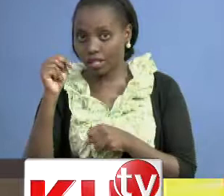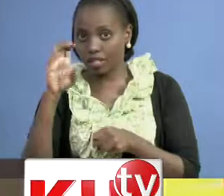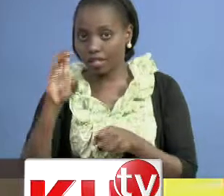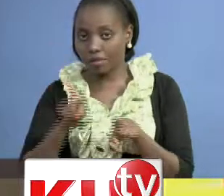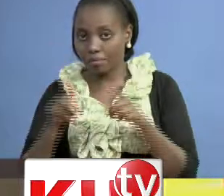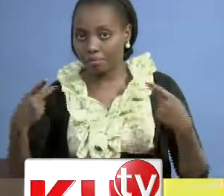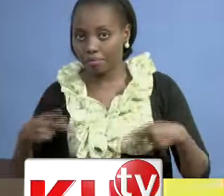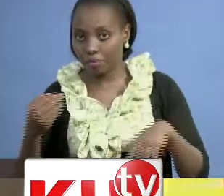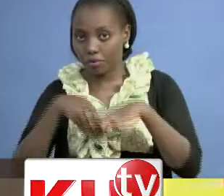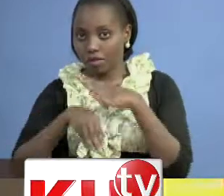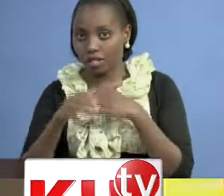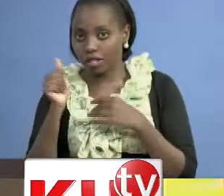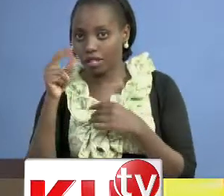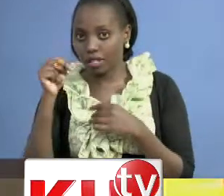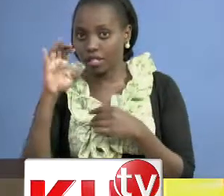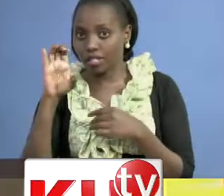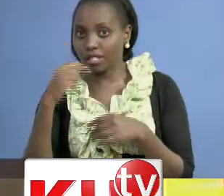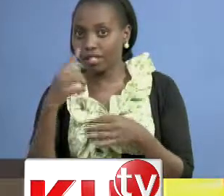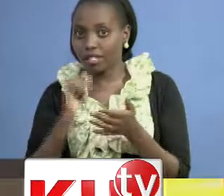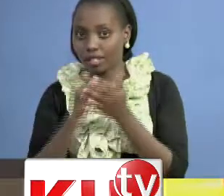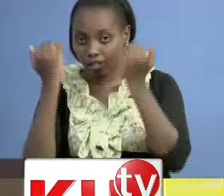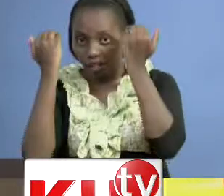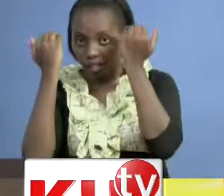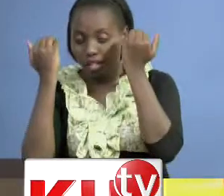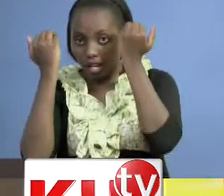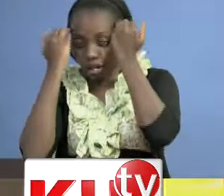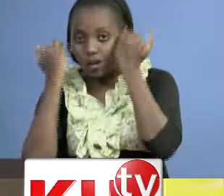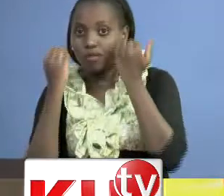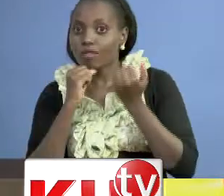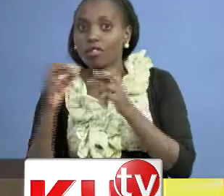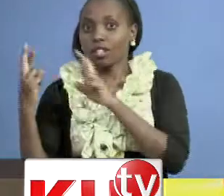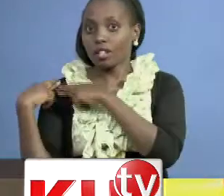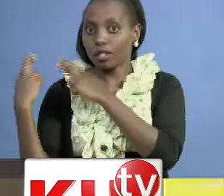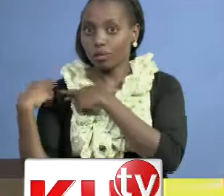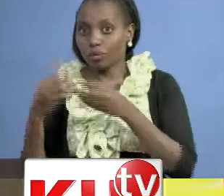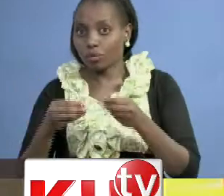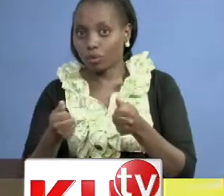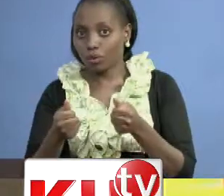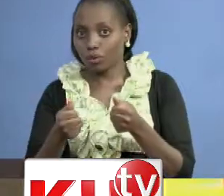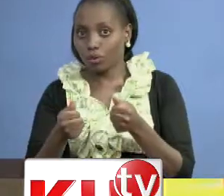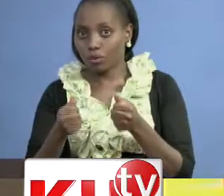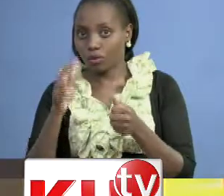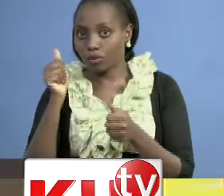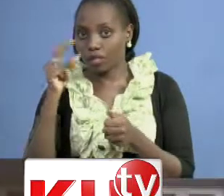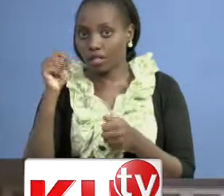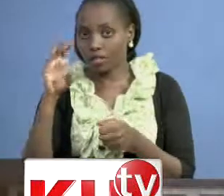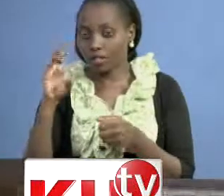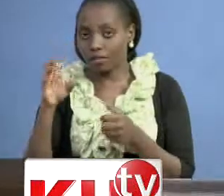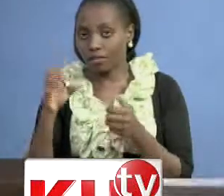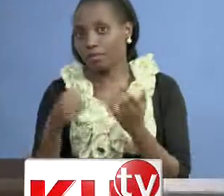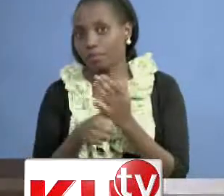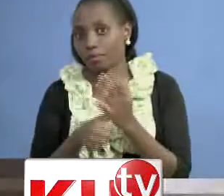Vihiga wamepinga utumizi wa mahakama kutatua mzozo, wakipendelea mzozo utatuliwe na viongozi wenyewe.